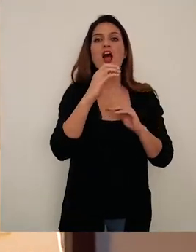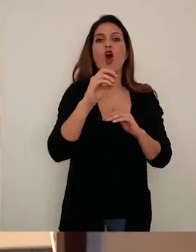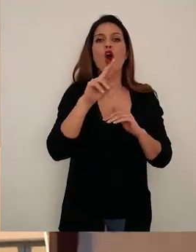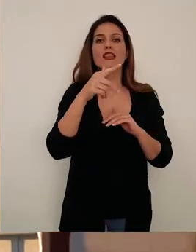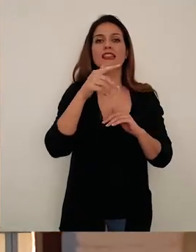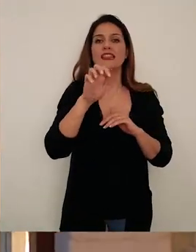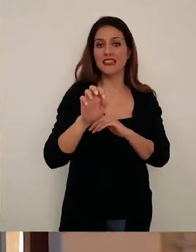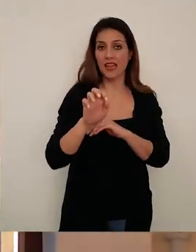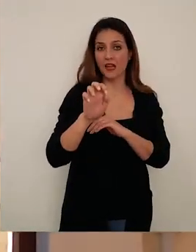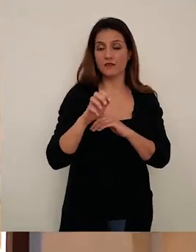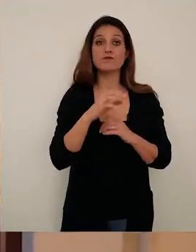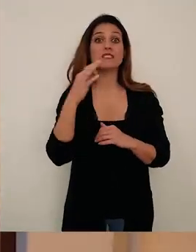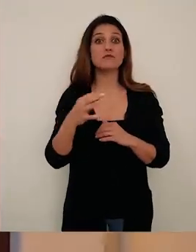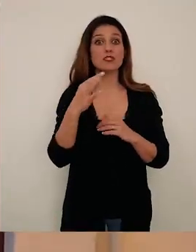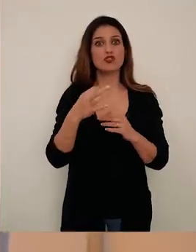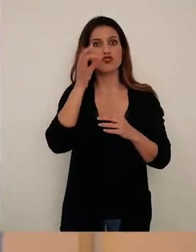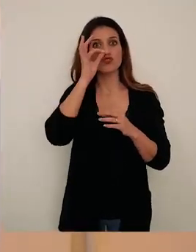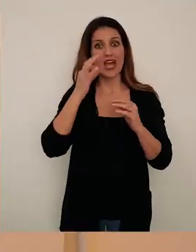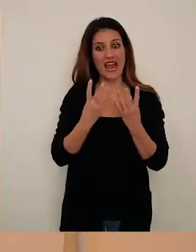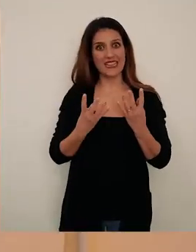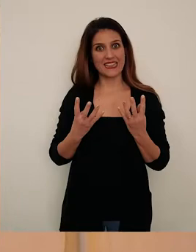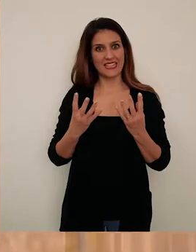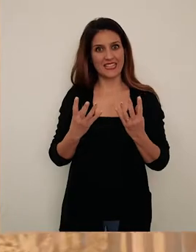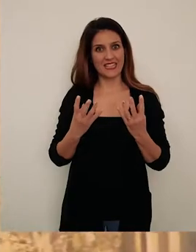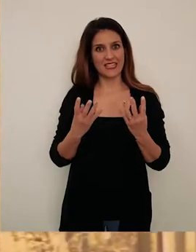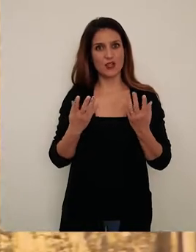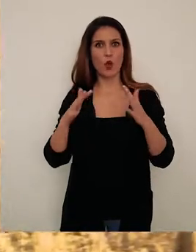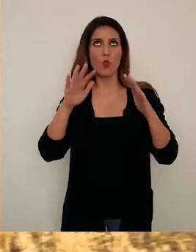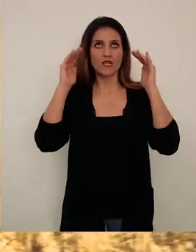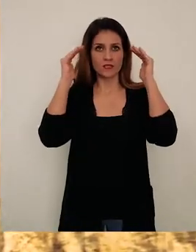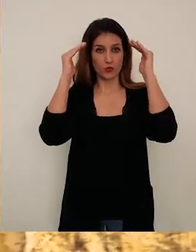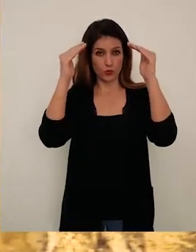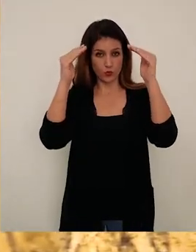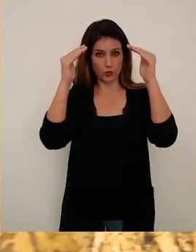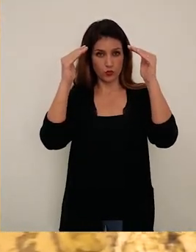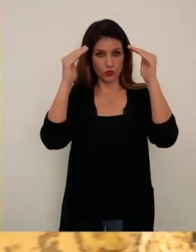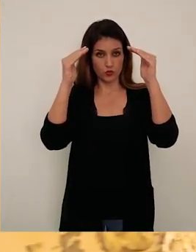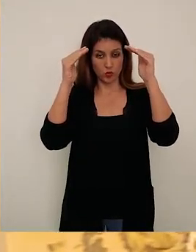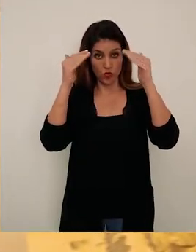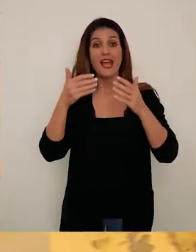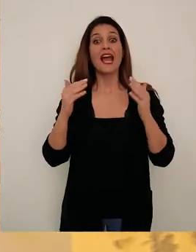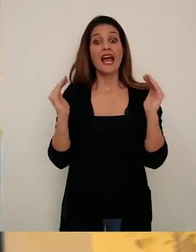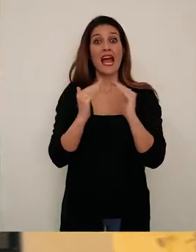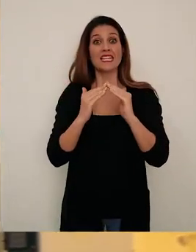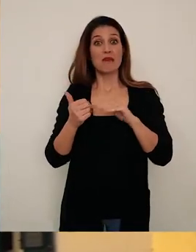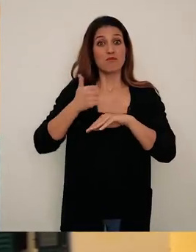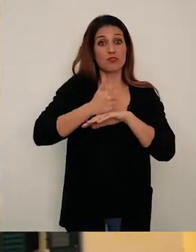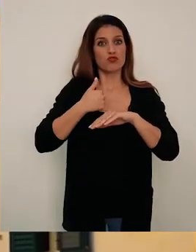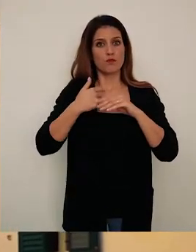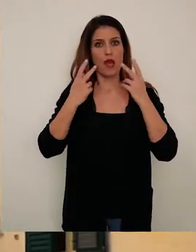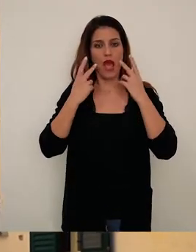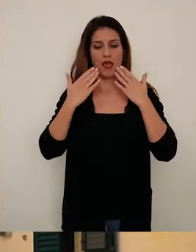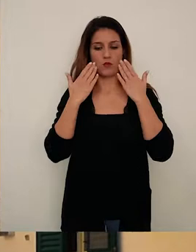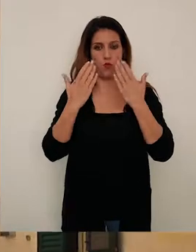Le case a corte sono spesso dotate di un grande cortile semichiuso, sul quale si affaccia l'abitazione principale o più di una